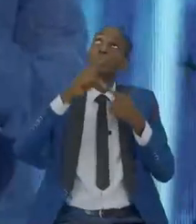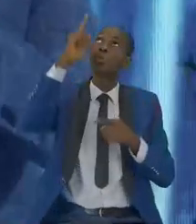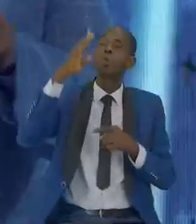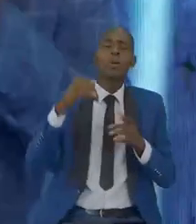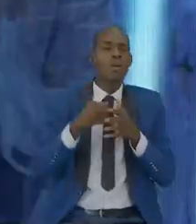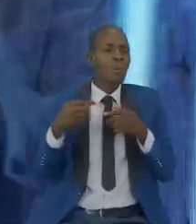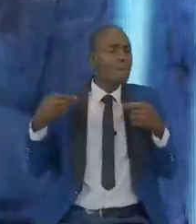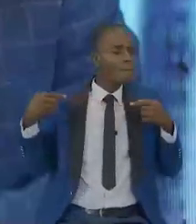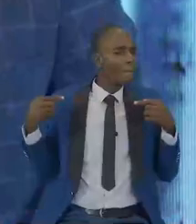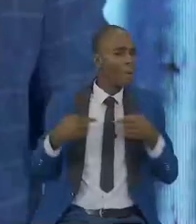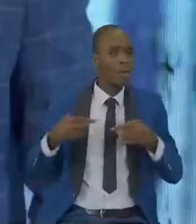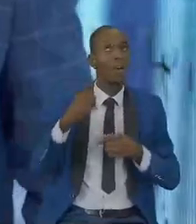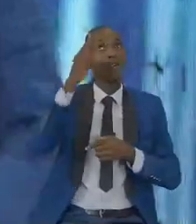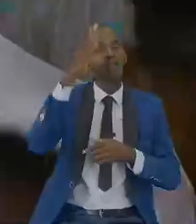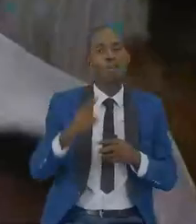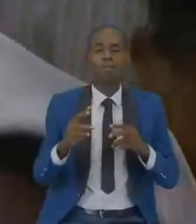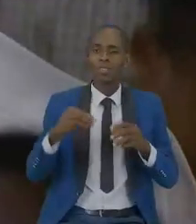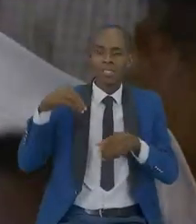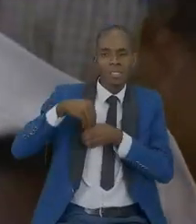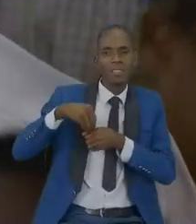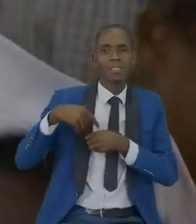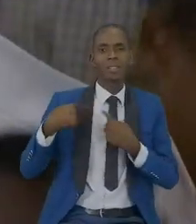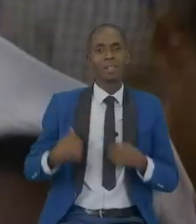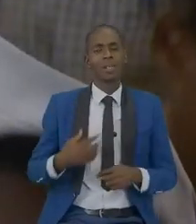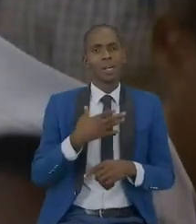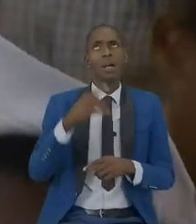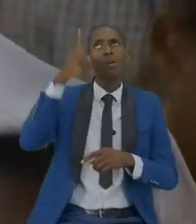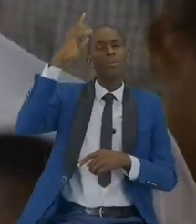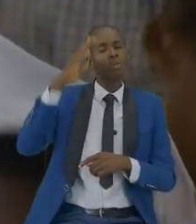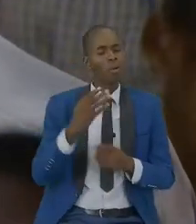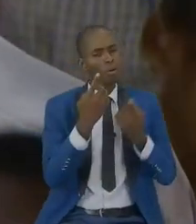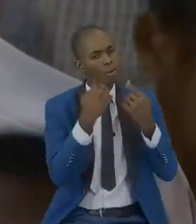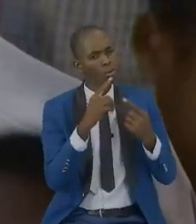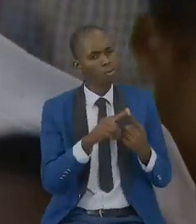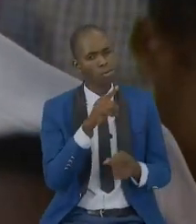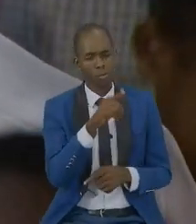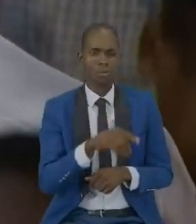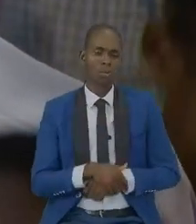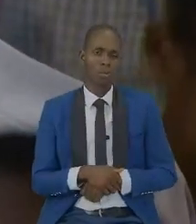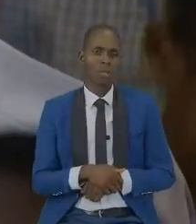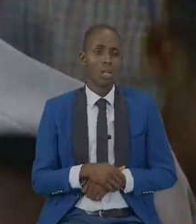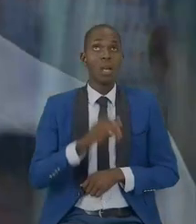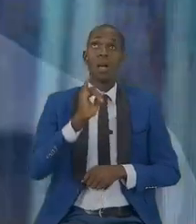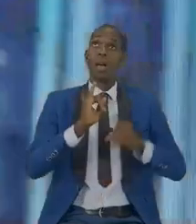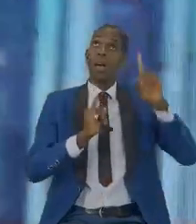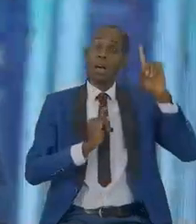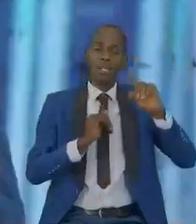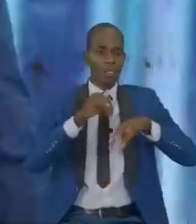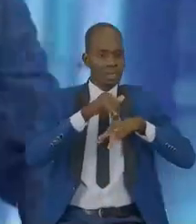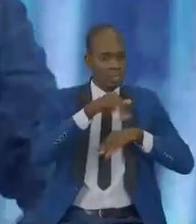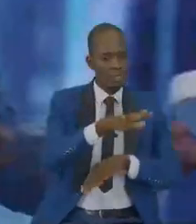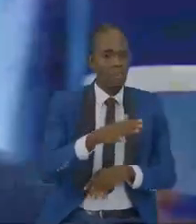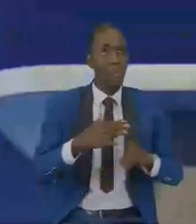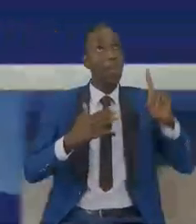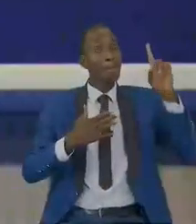un pacte avec le diable. Alors tu deviens ennemi de Dieu. Cela fait mal au Seigneur. Et le Seigneur t'a appelé,